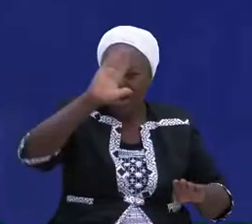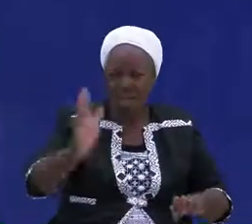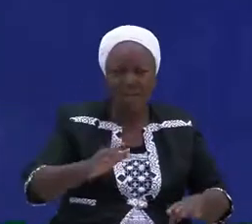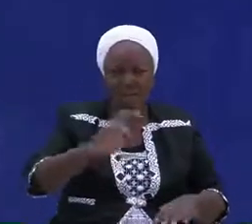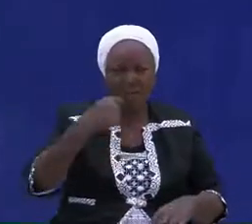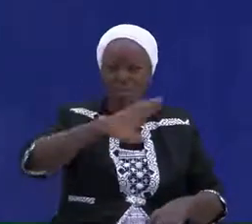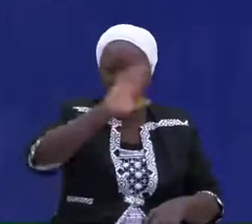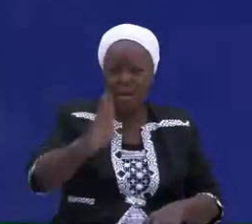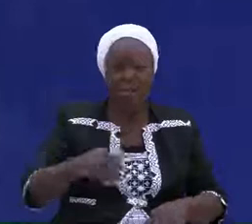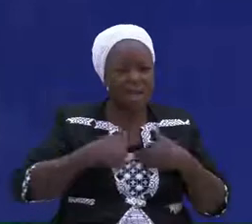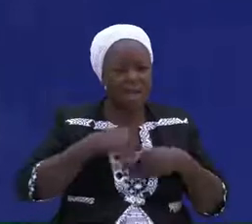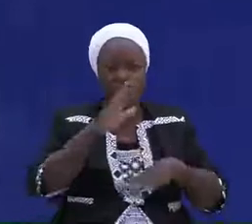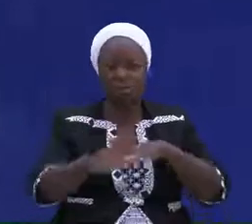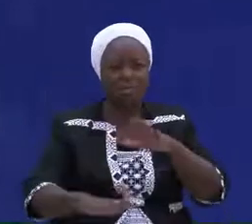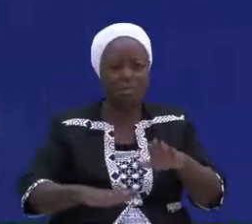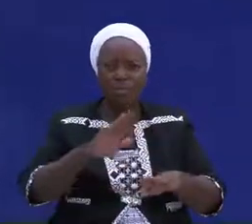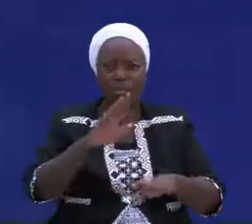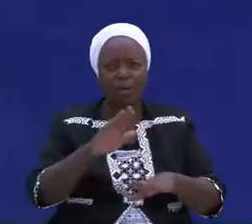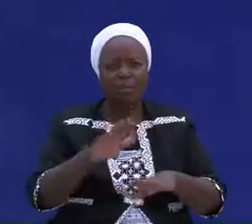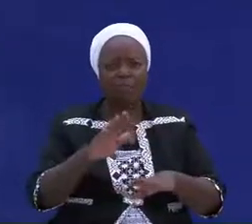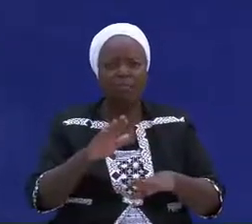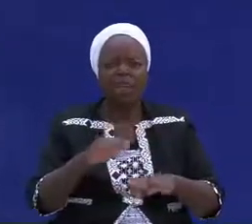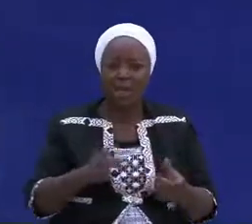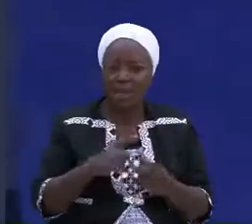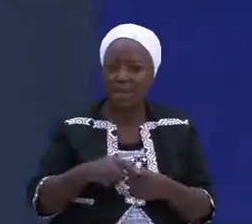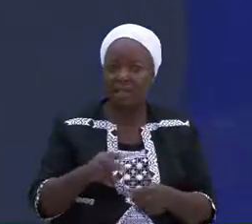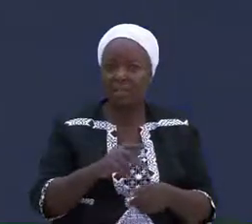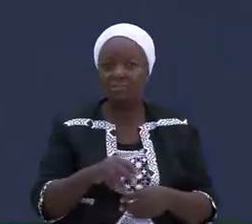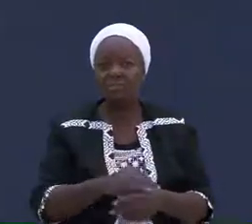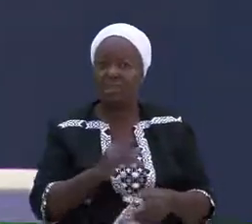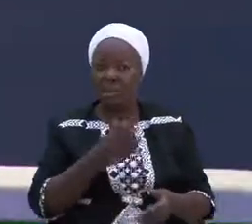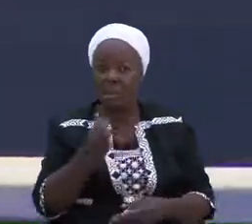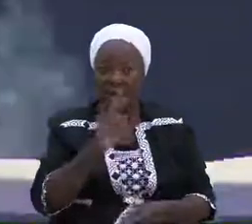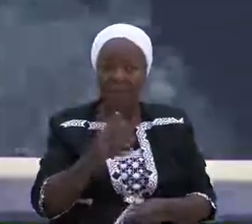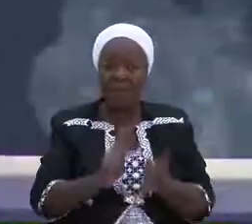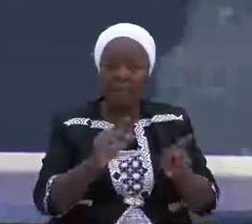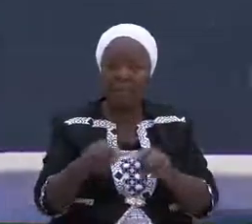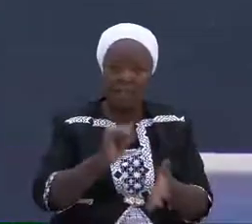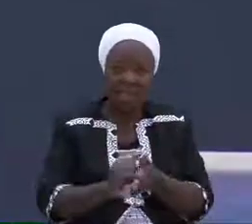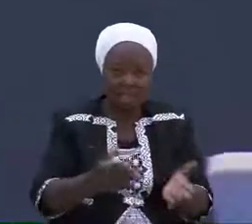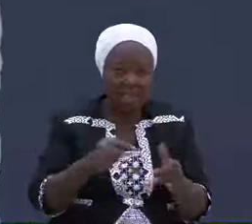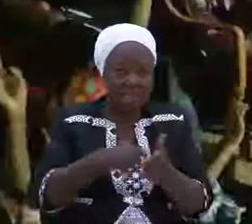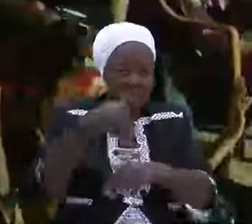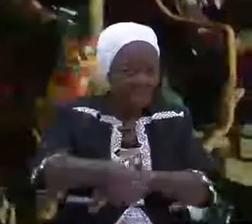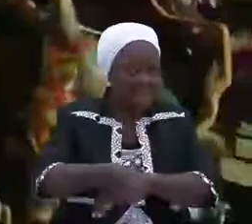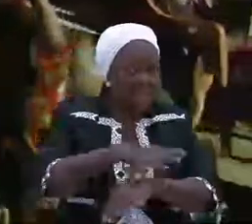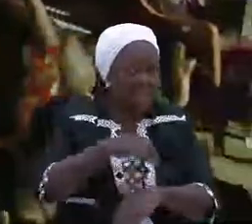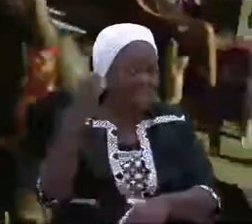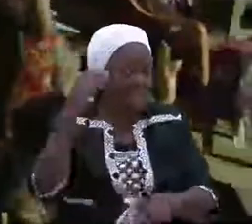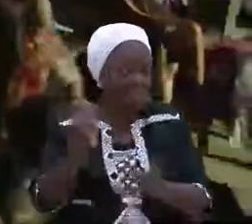la parole de Dieu, comme toi si tu es là ce soir. Et le Seigneur va toucher ta vie. Où